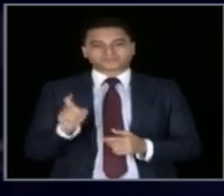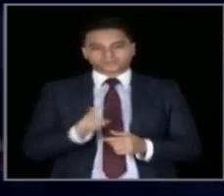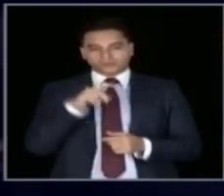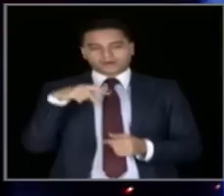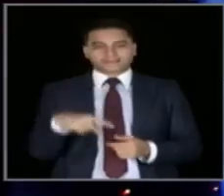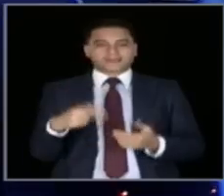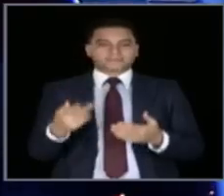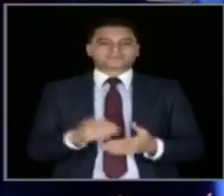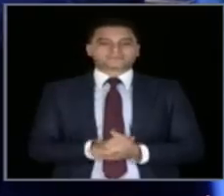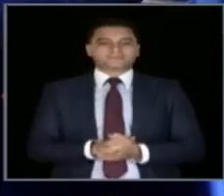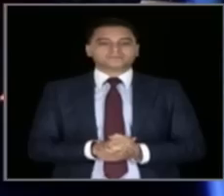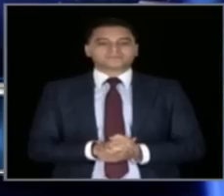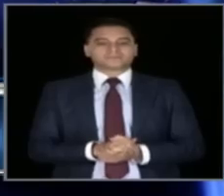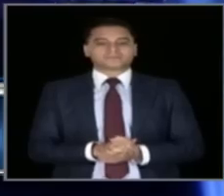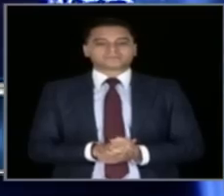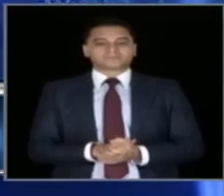الثامن.